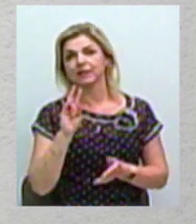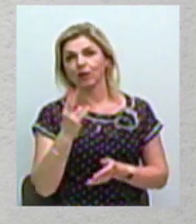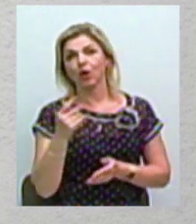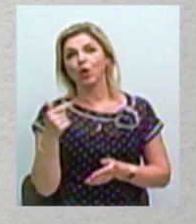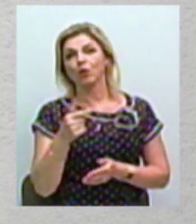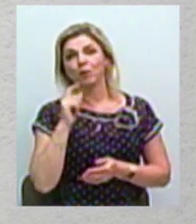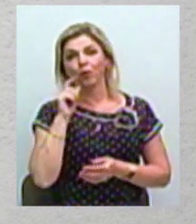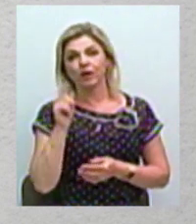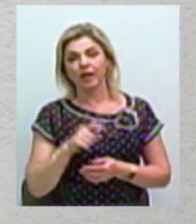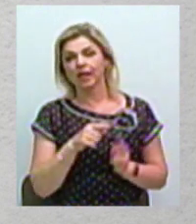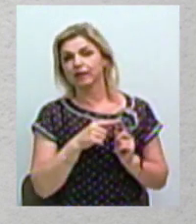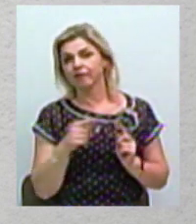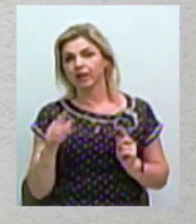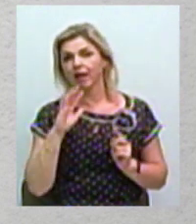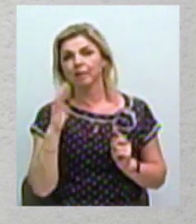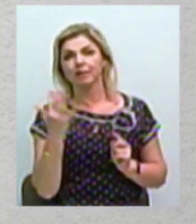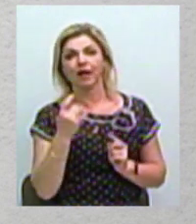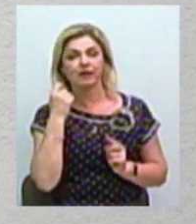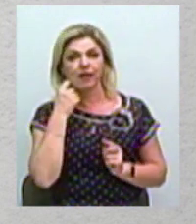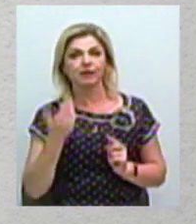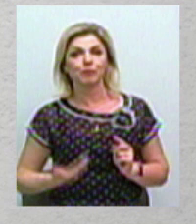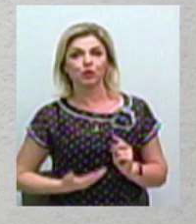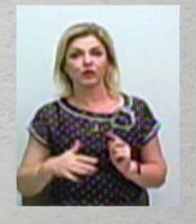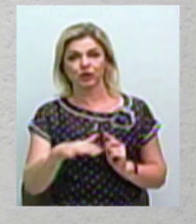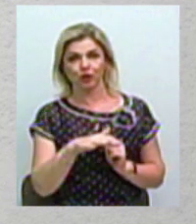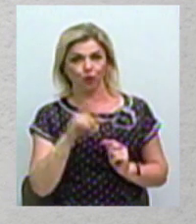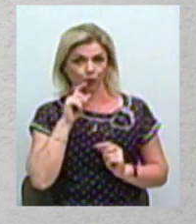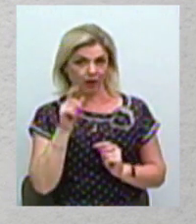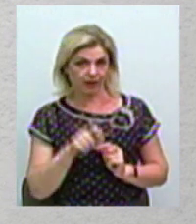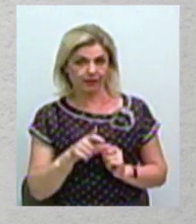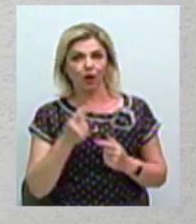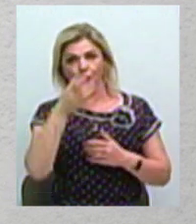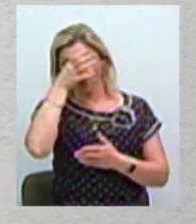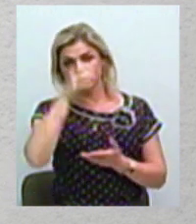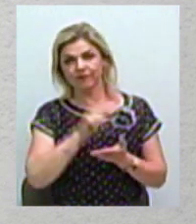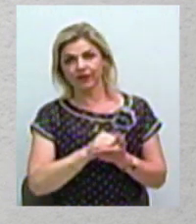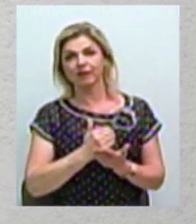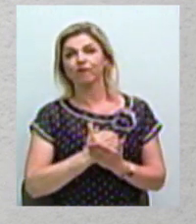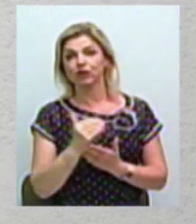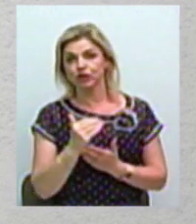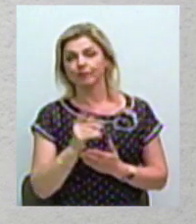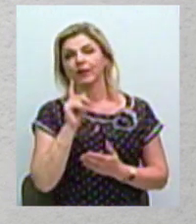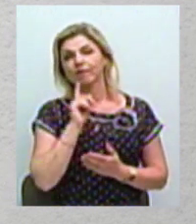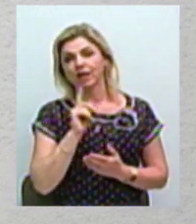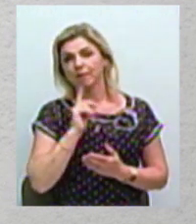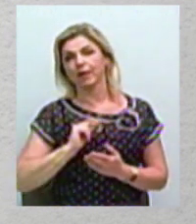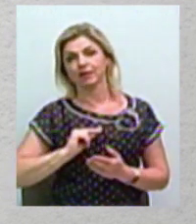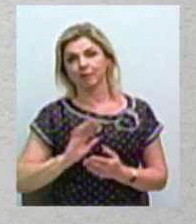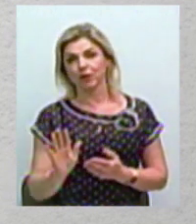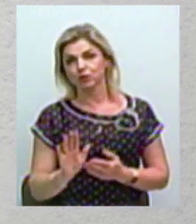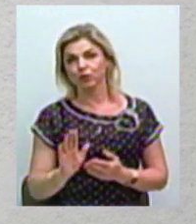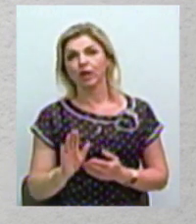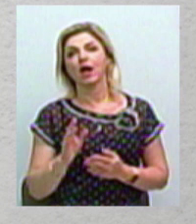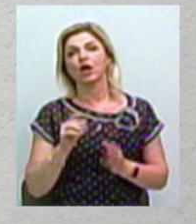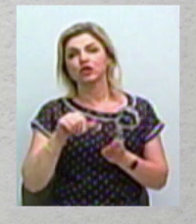Громадянка України протягом останніх 5 років проживає на території України. Освіта вища. Тимчасово не працює.